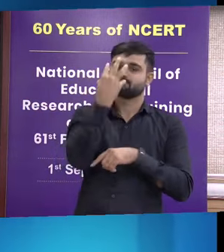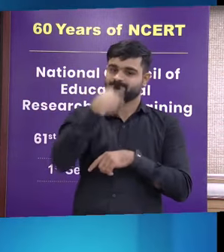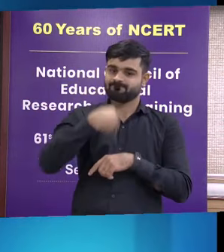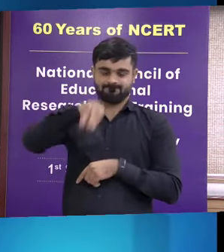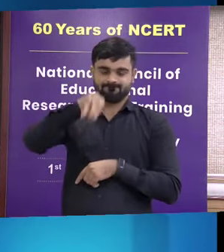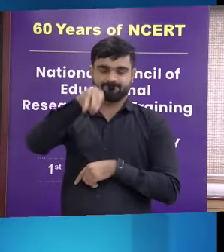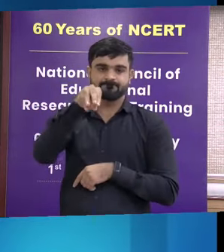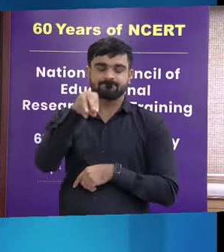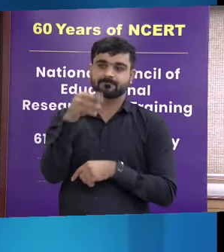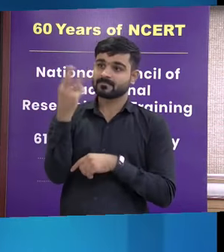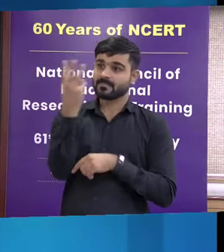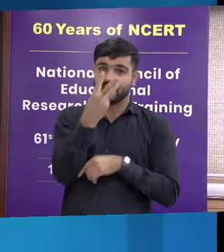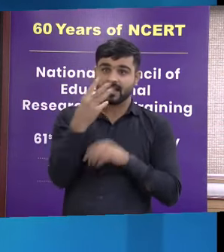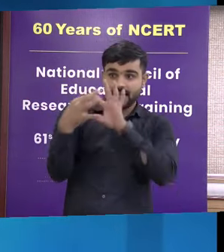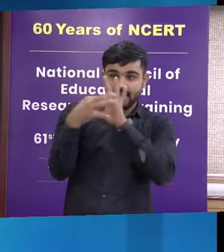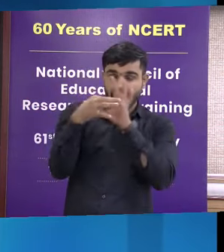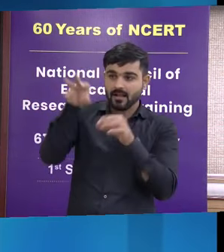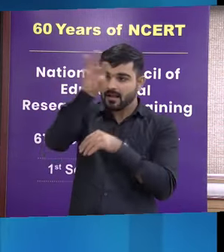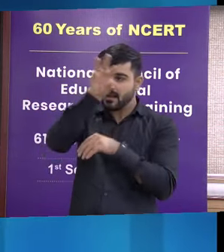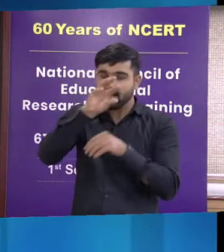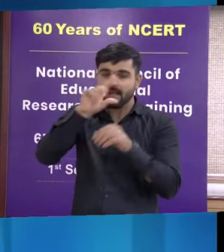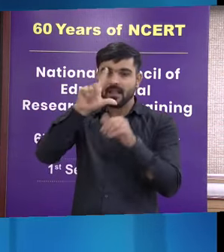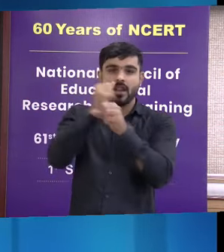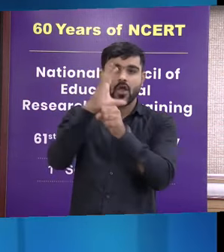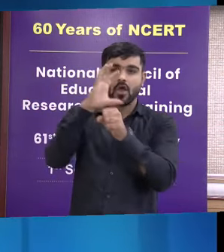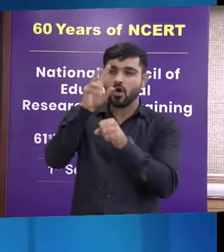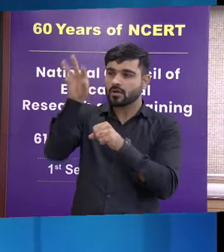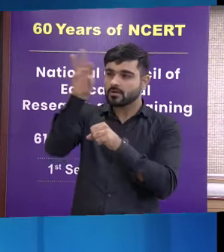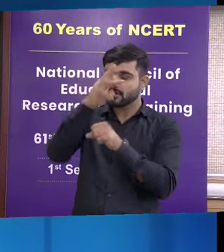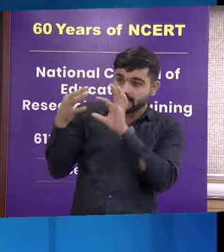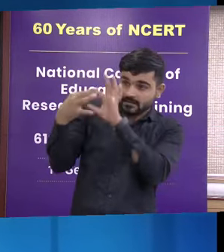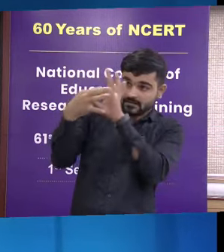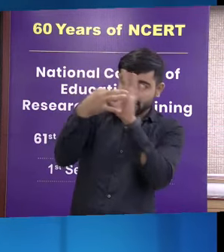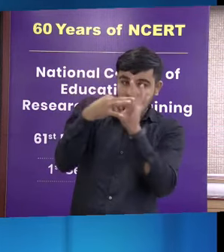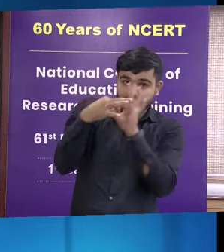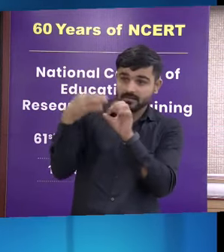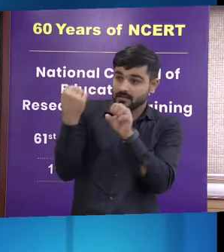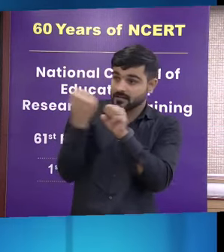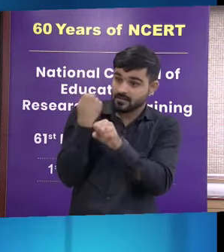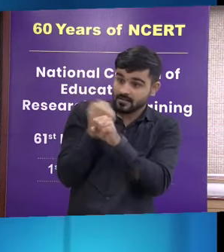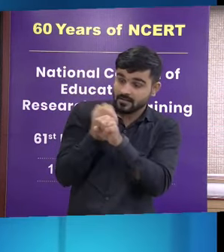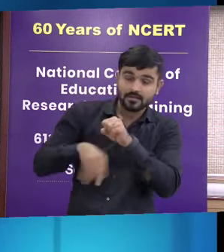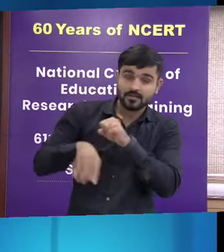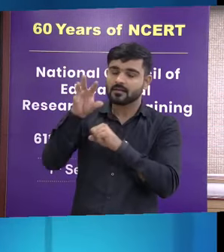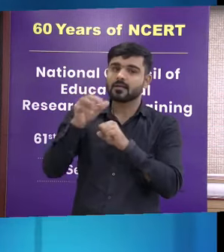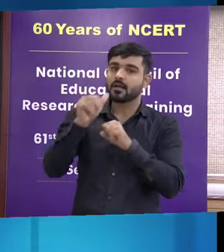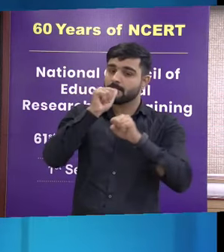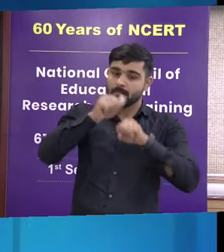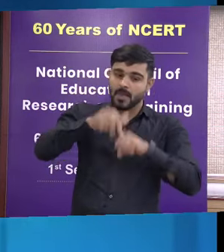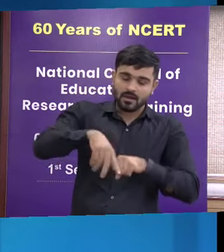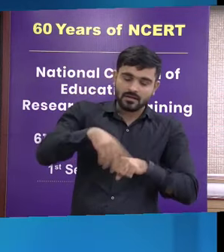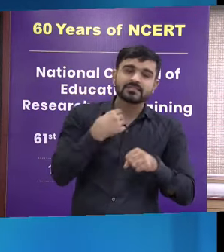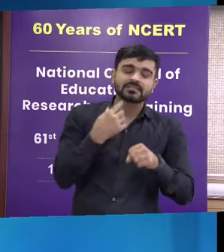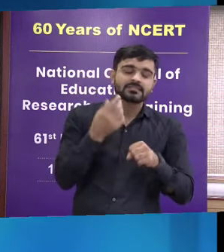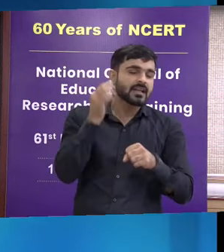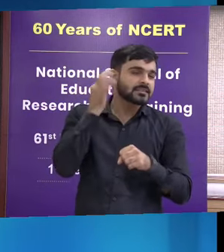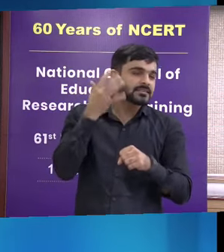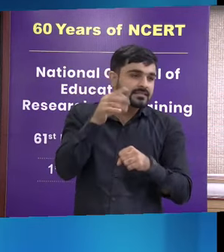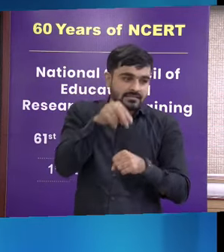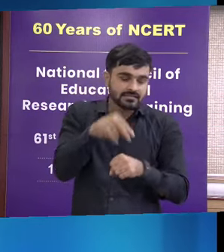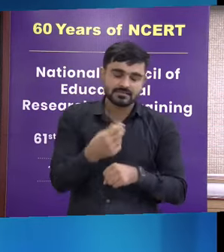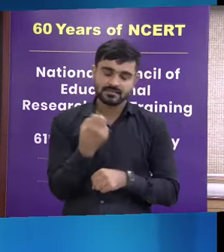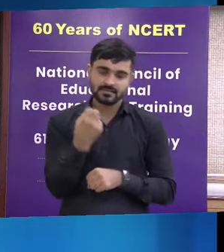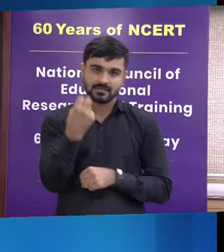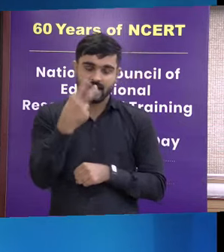जोड़ा, और जिस तरह से एक साथ संगठित होकर के वो अपने कार्यों का, वो समुद्र से मोती निकालते हैं और